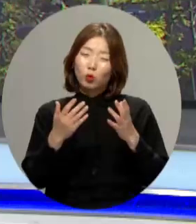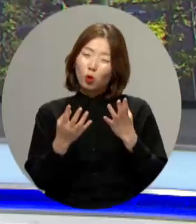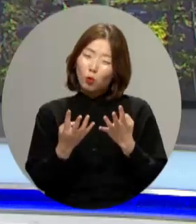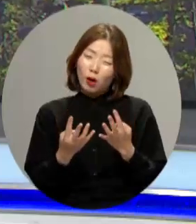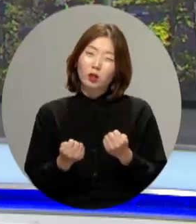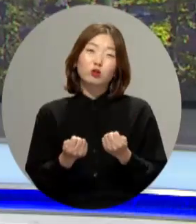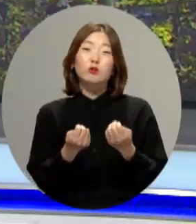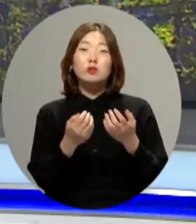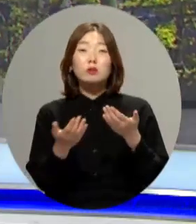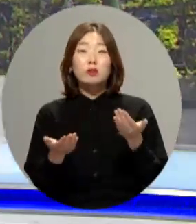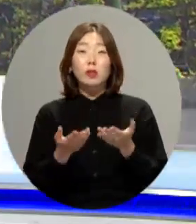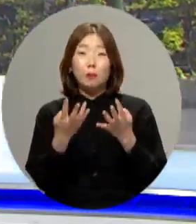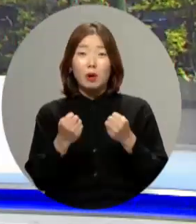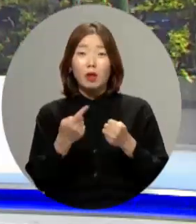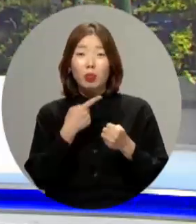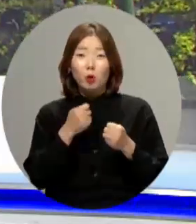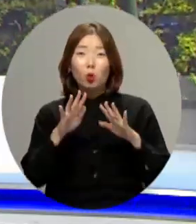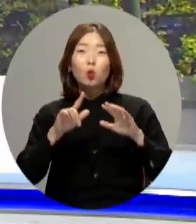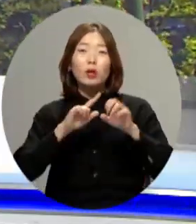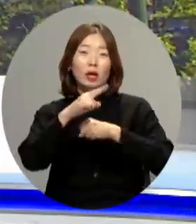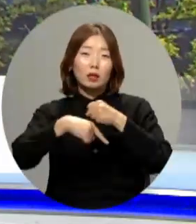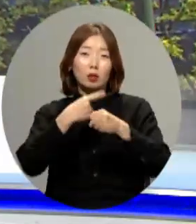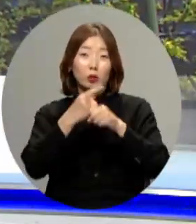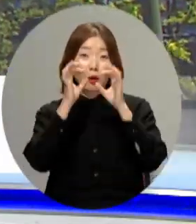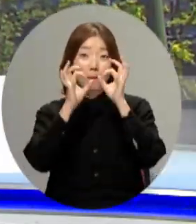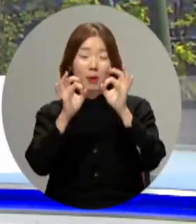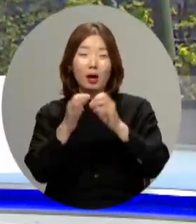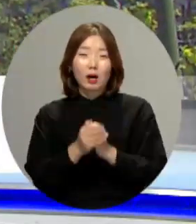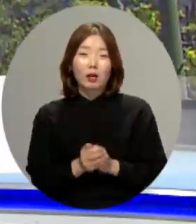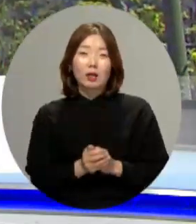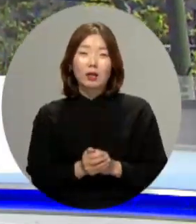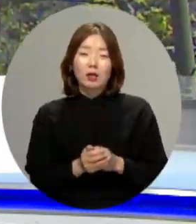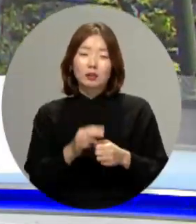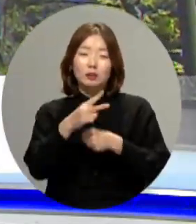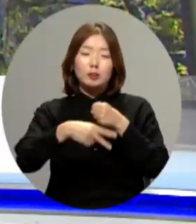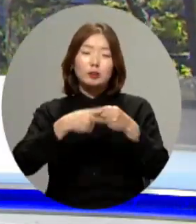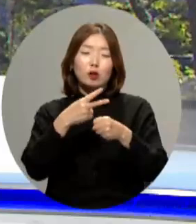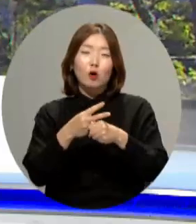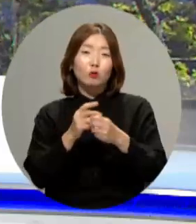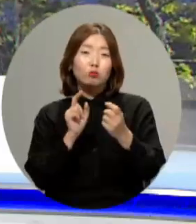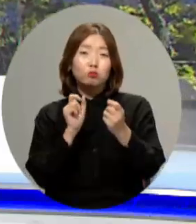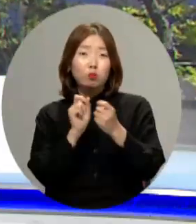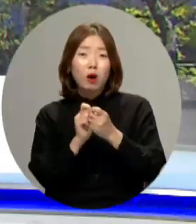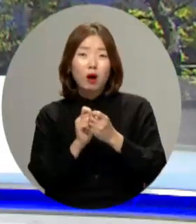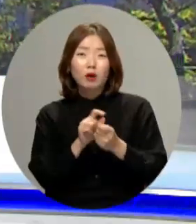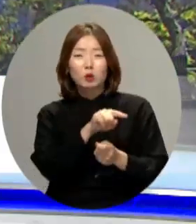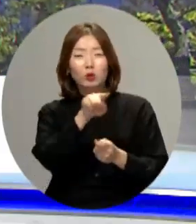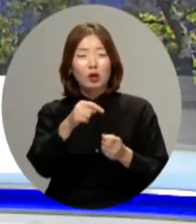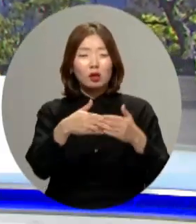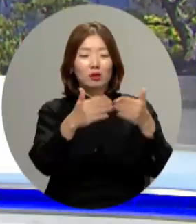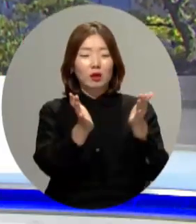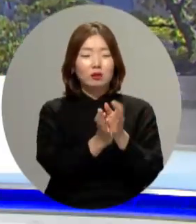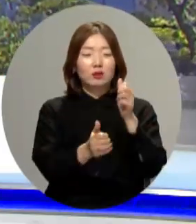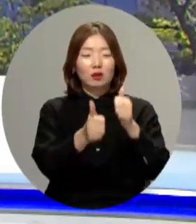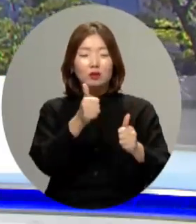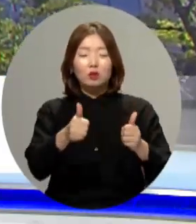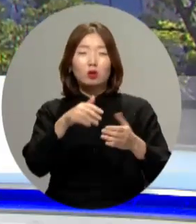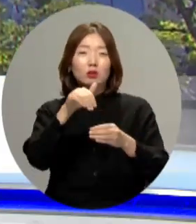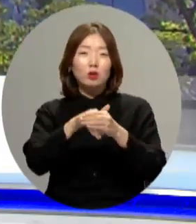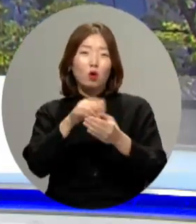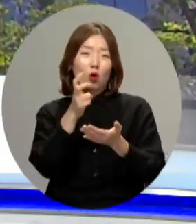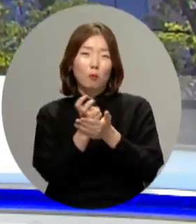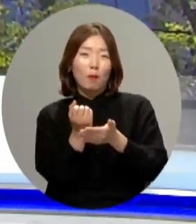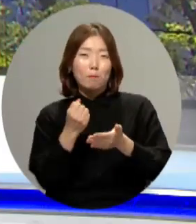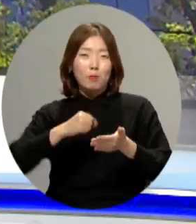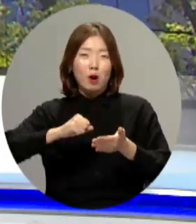다사다난했던 격동의 2023년 되돌아봅니다. 민선 8기가 2년 차로 접어든 가운데 적지 않은 단체장들이 선거법 위반